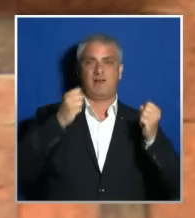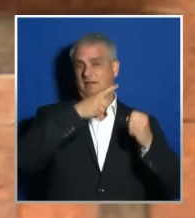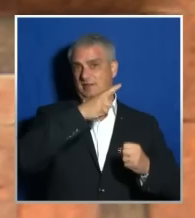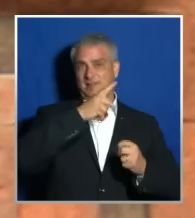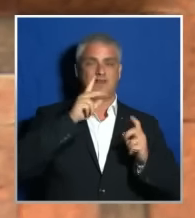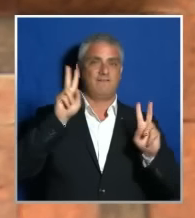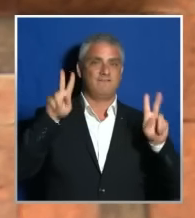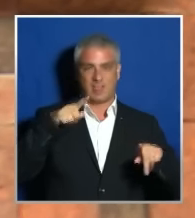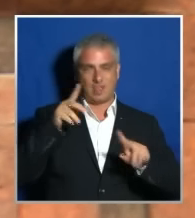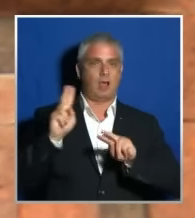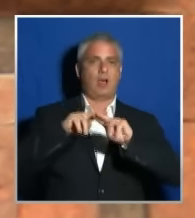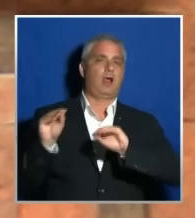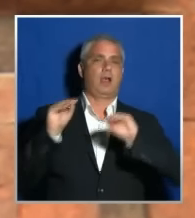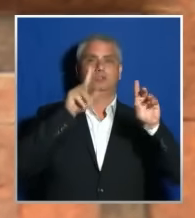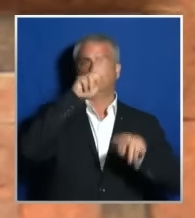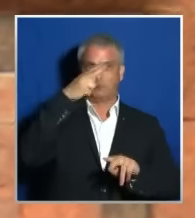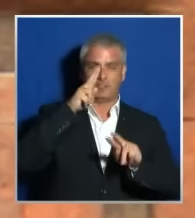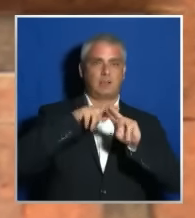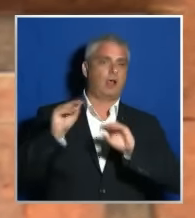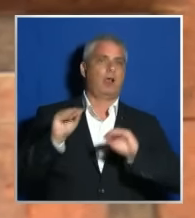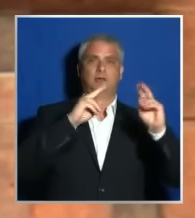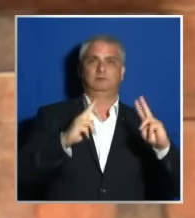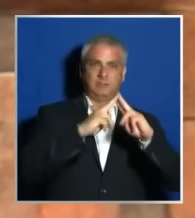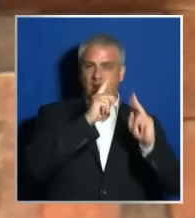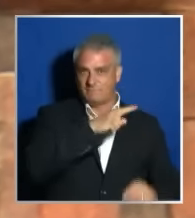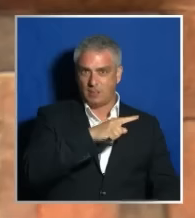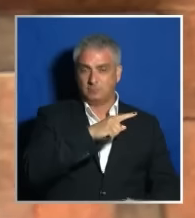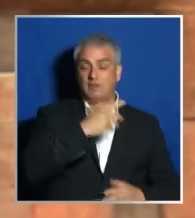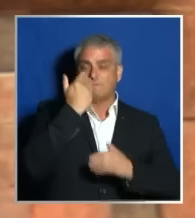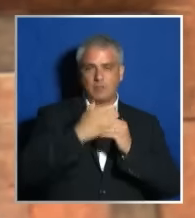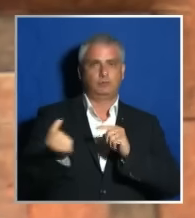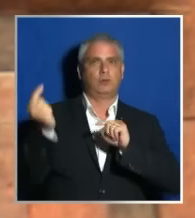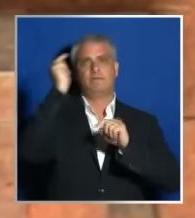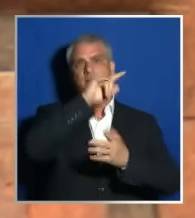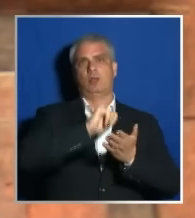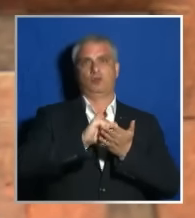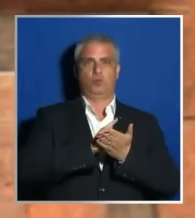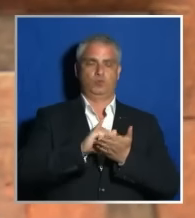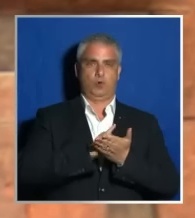ברח מווינה לשוויץ, משוויץ לצרפת, לבסוף הגיע לניו יורק.